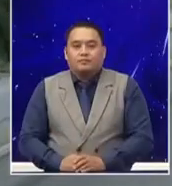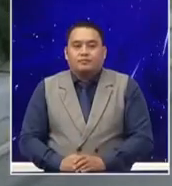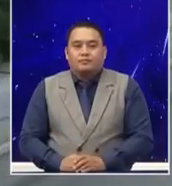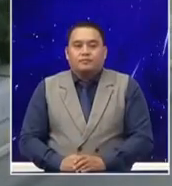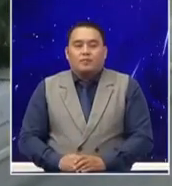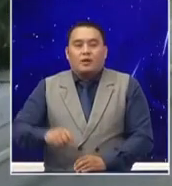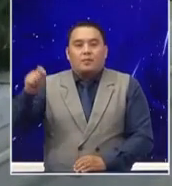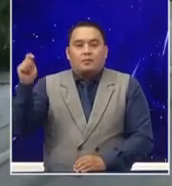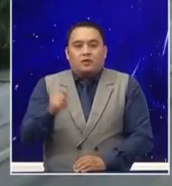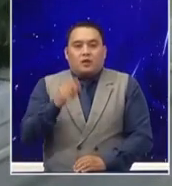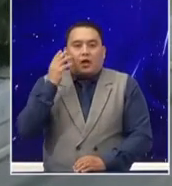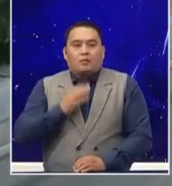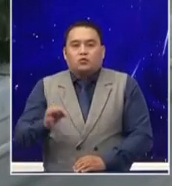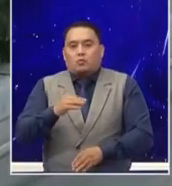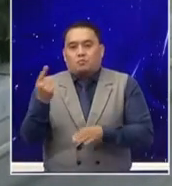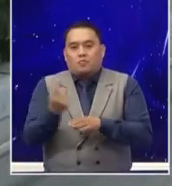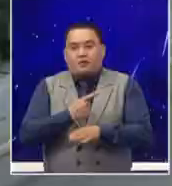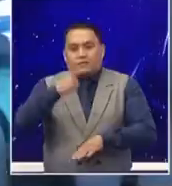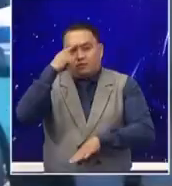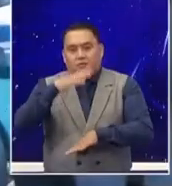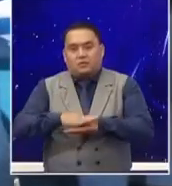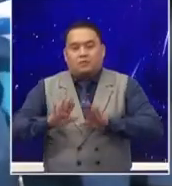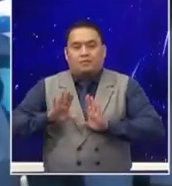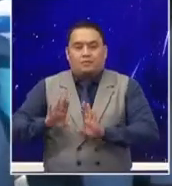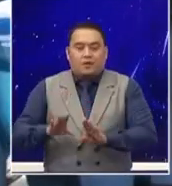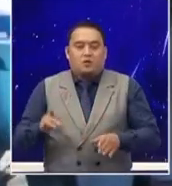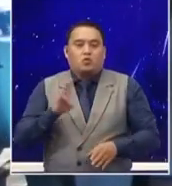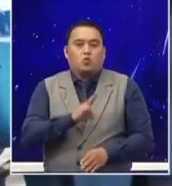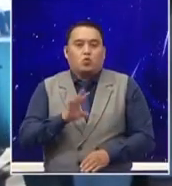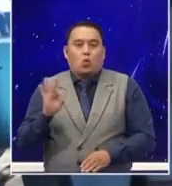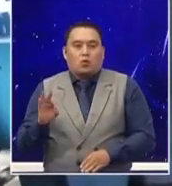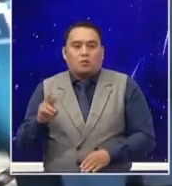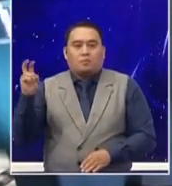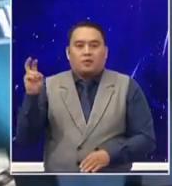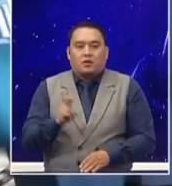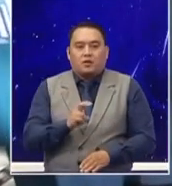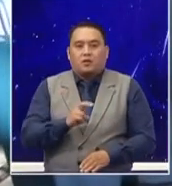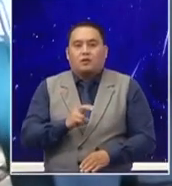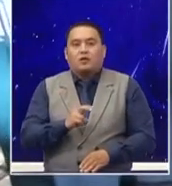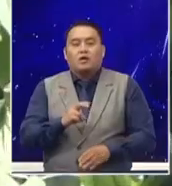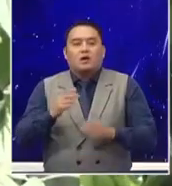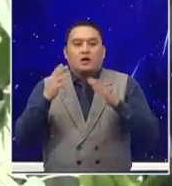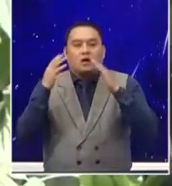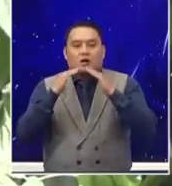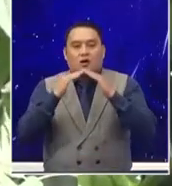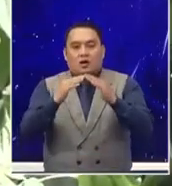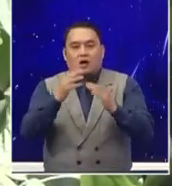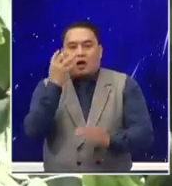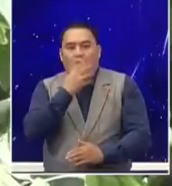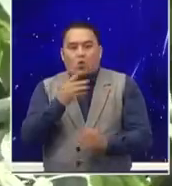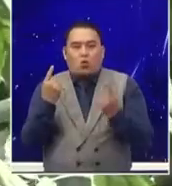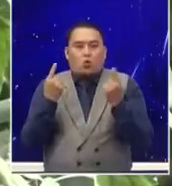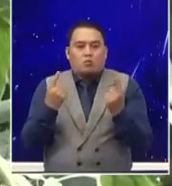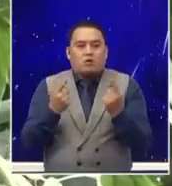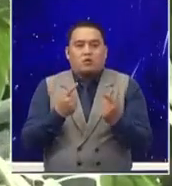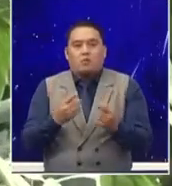Свой визит в Алматинскую область первый заместитель председателя партии Нур Отан начал с посещения ТОО «Гринленд Алатау». Это один из